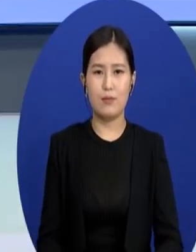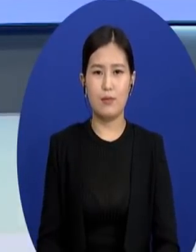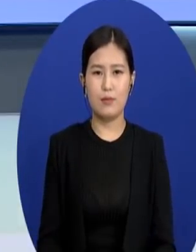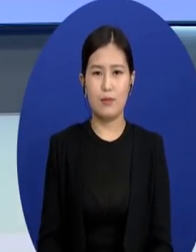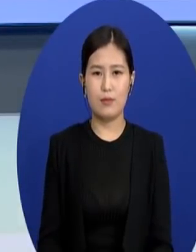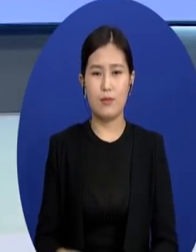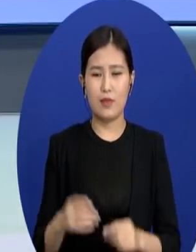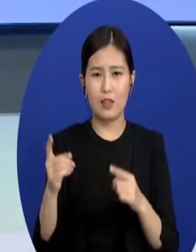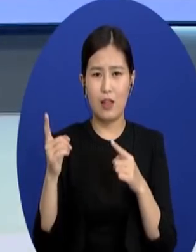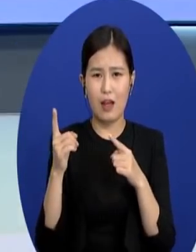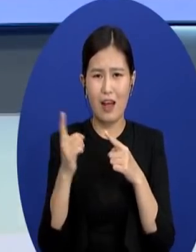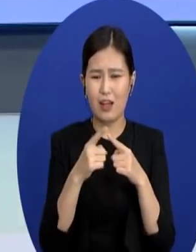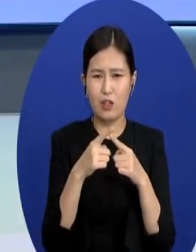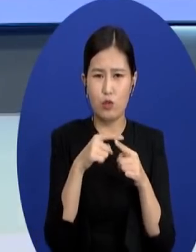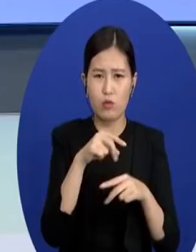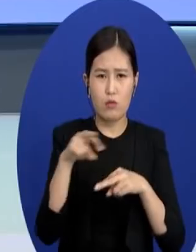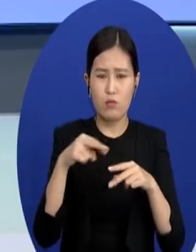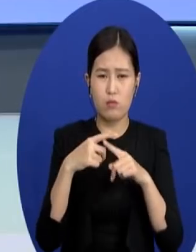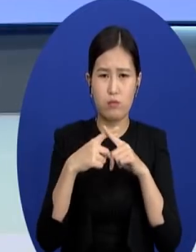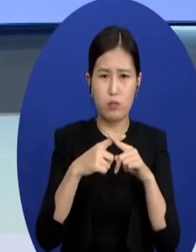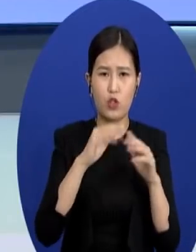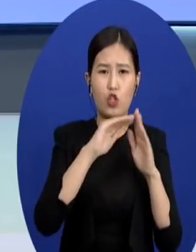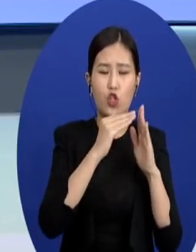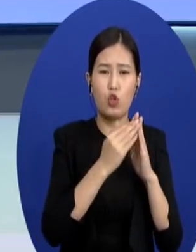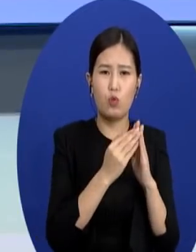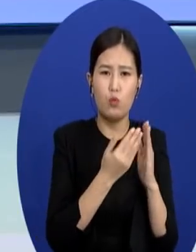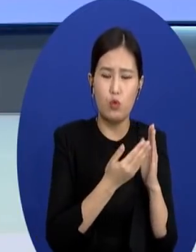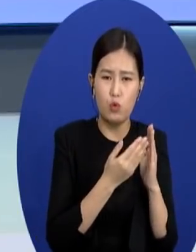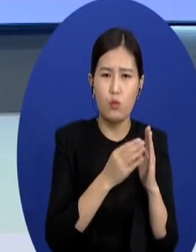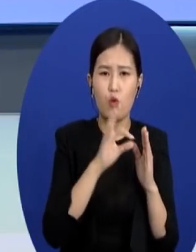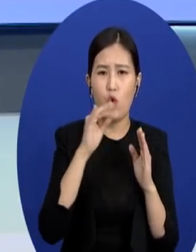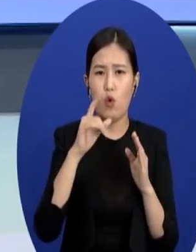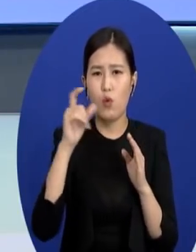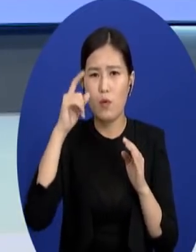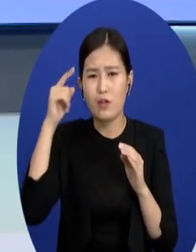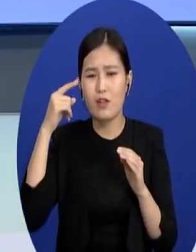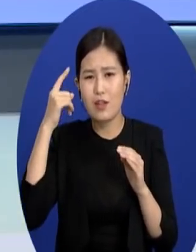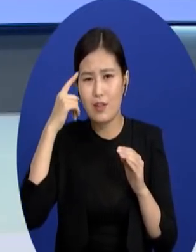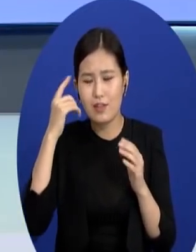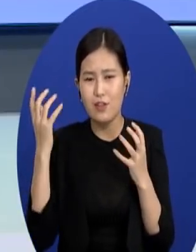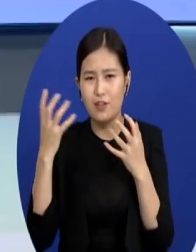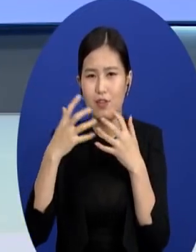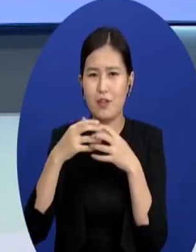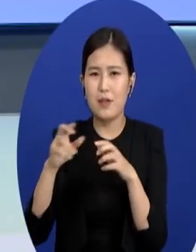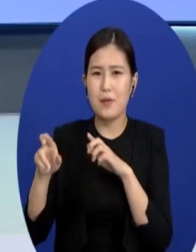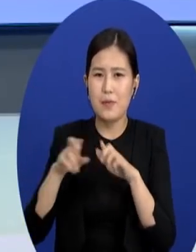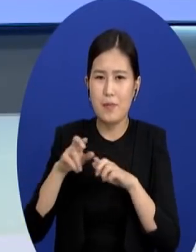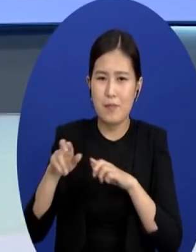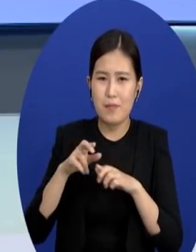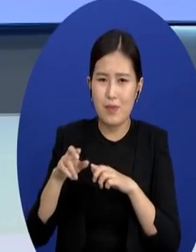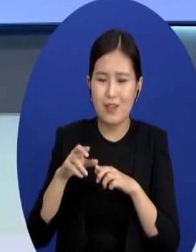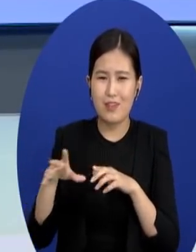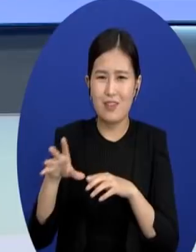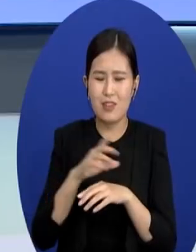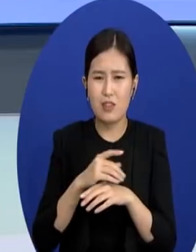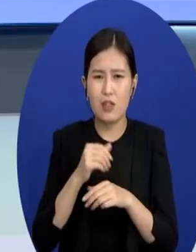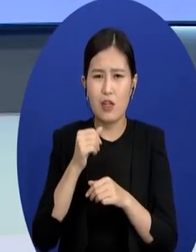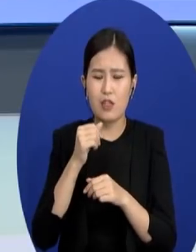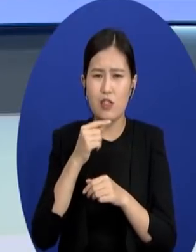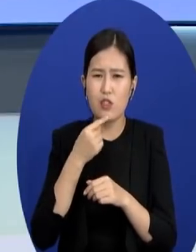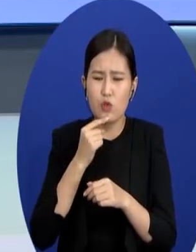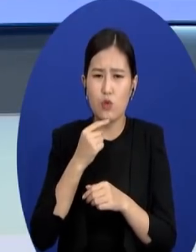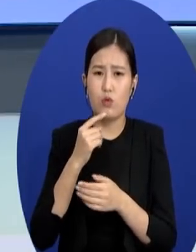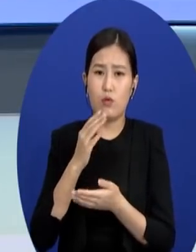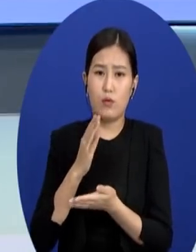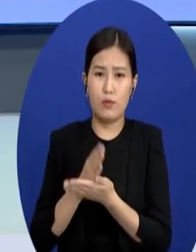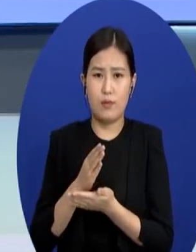Хатуу хөлөрийн үед гэр бүлэрэн аль эсвэл бусадтай хоршин бизнес хийж өдрийн орлогоор амьдралаа залгуулдаг иргэдэд хамгийн хүндээр тусаж байна.